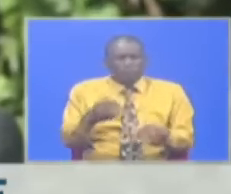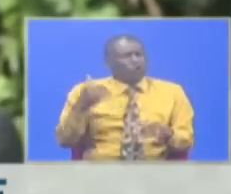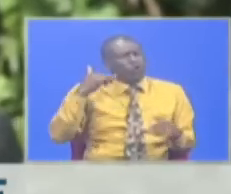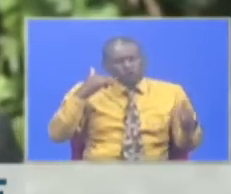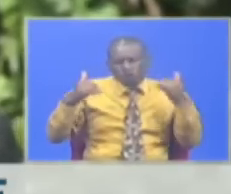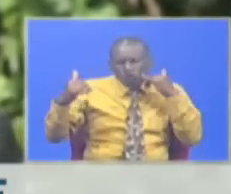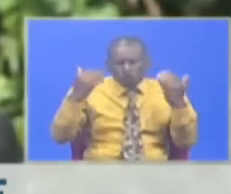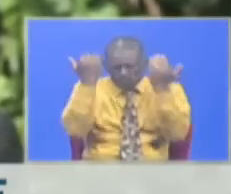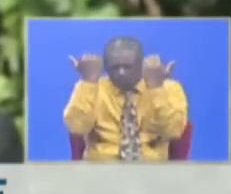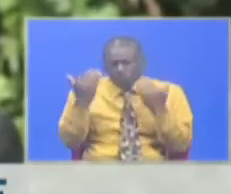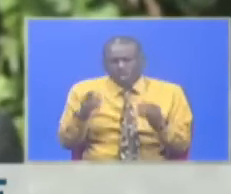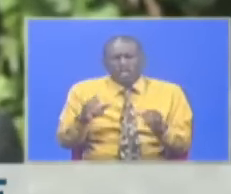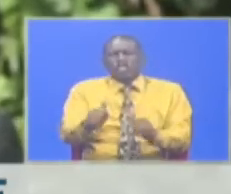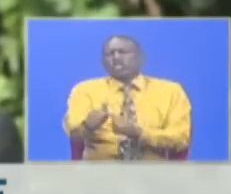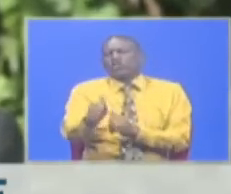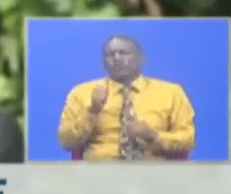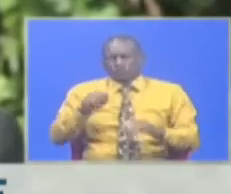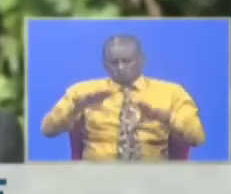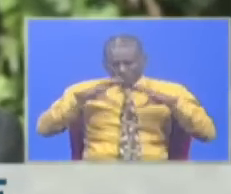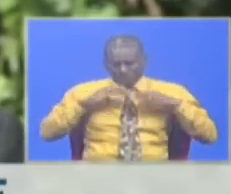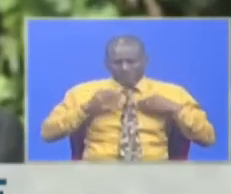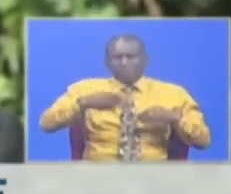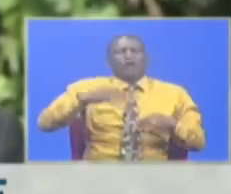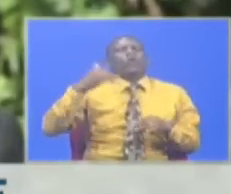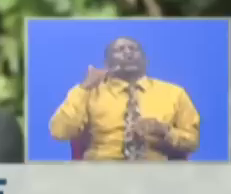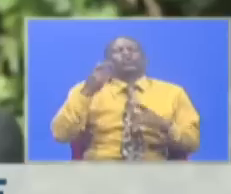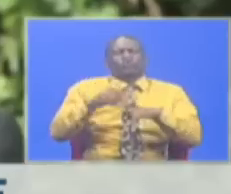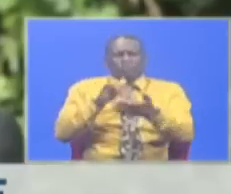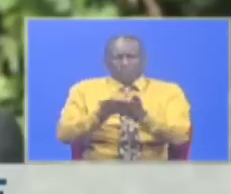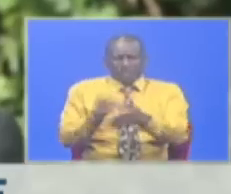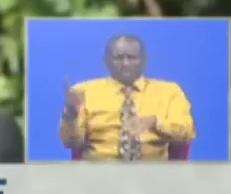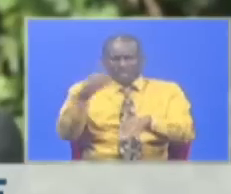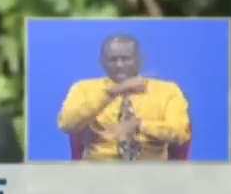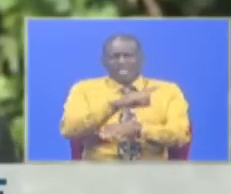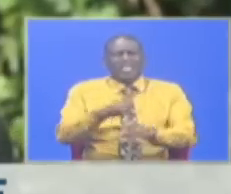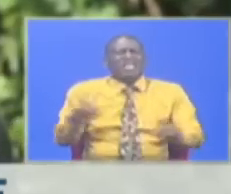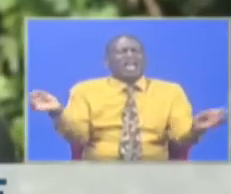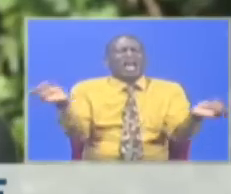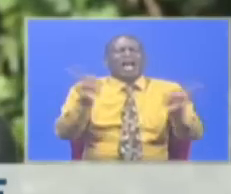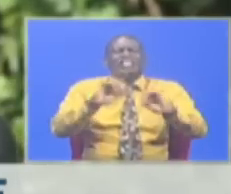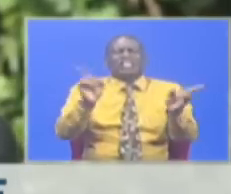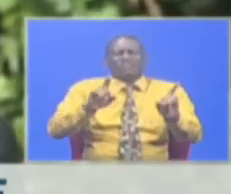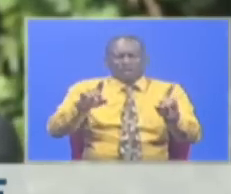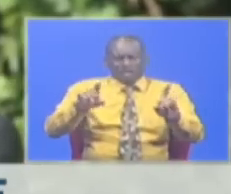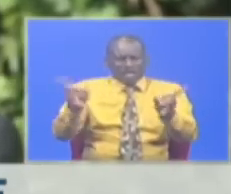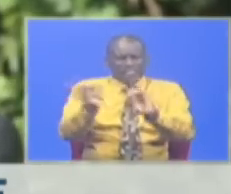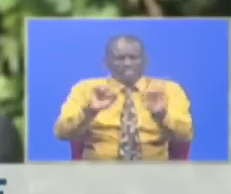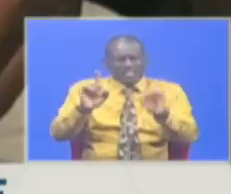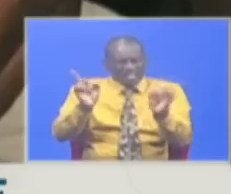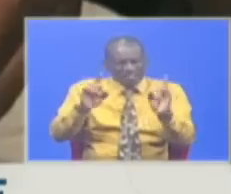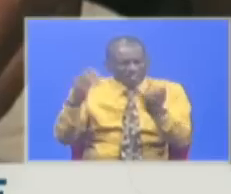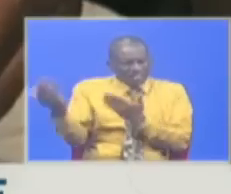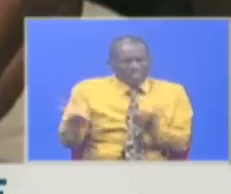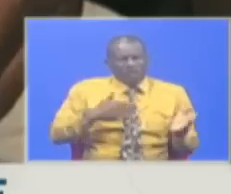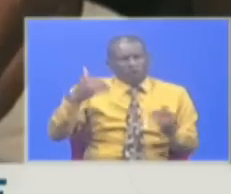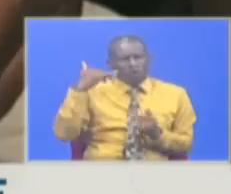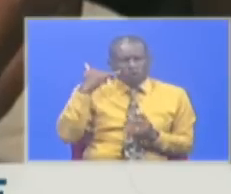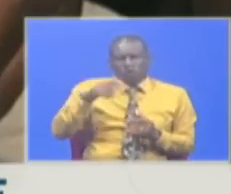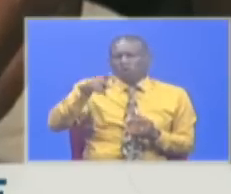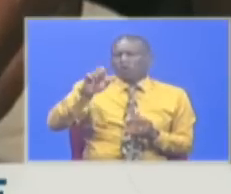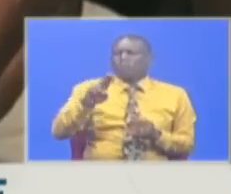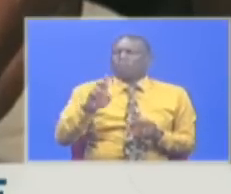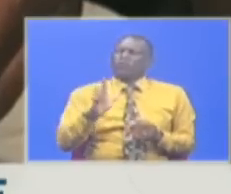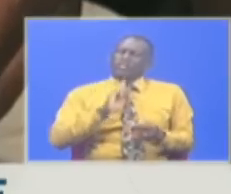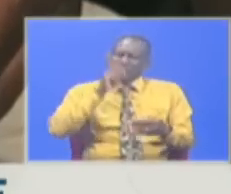akakataa kuchukua simu. Tangu siku hiyo, hakuna siku amechukua simu yetu. Paul says that even